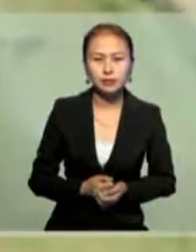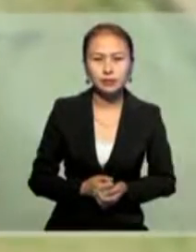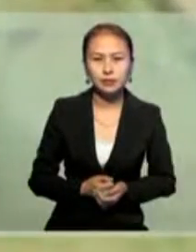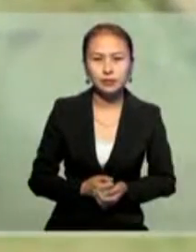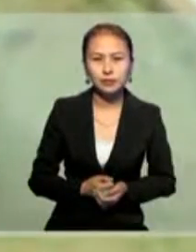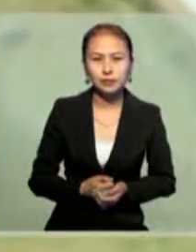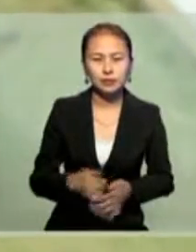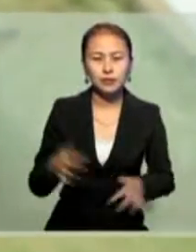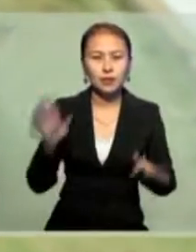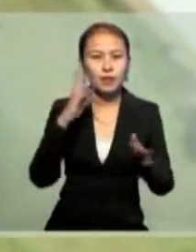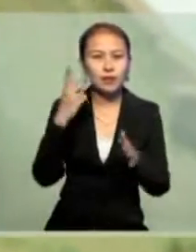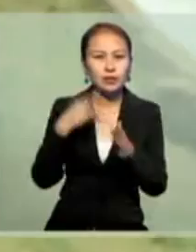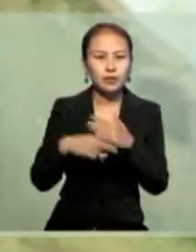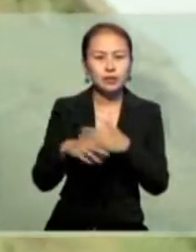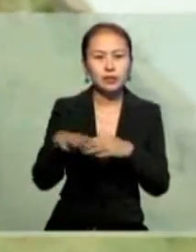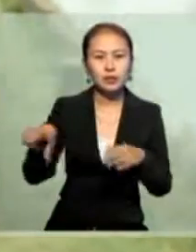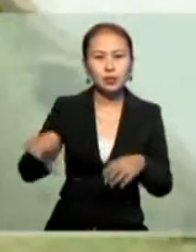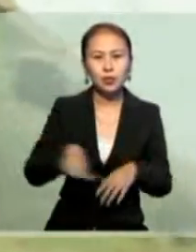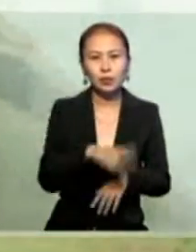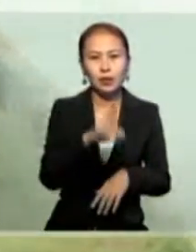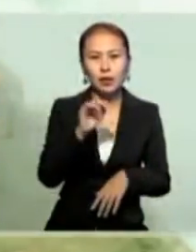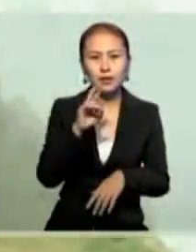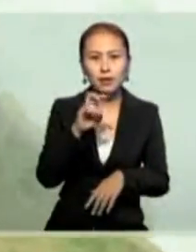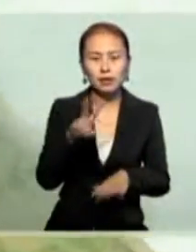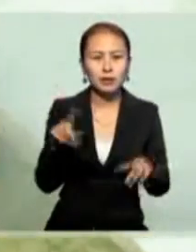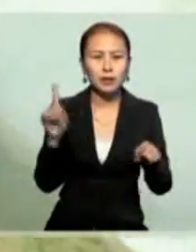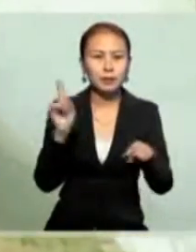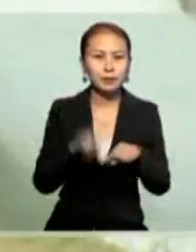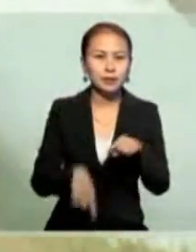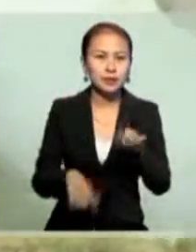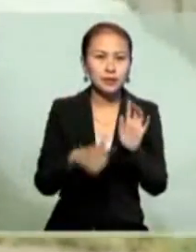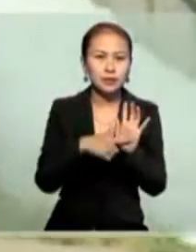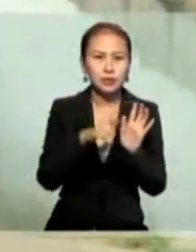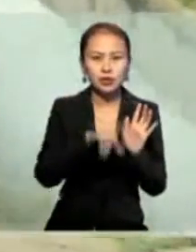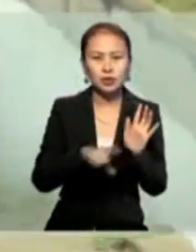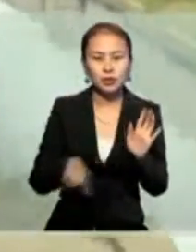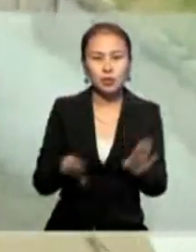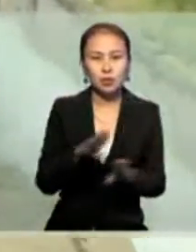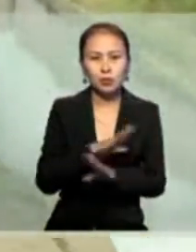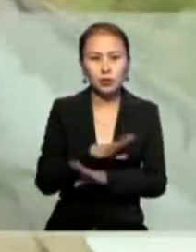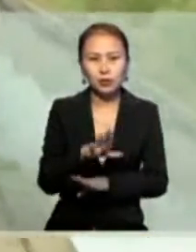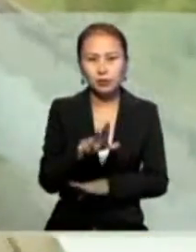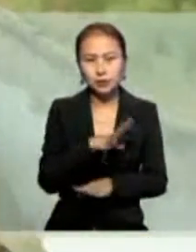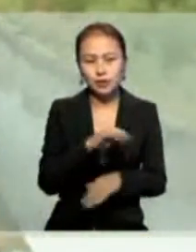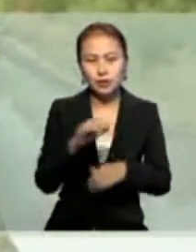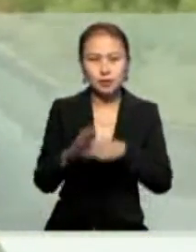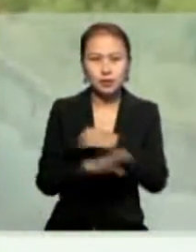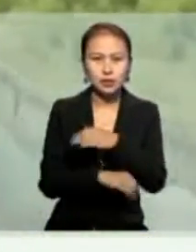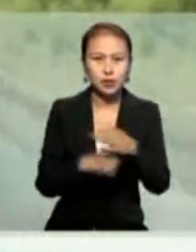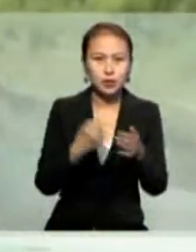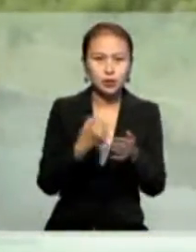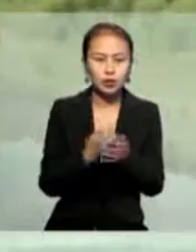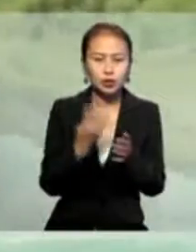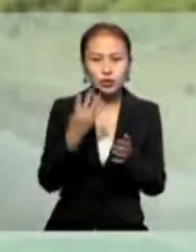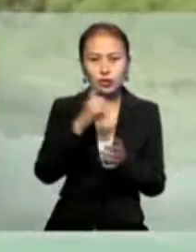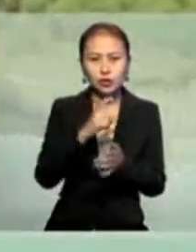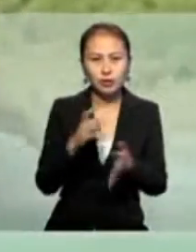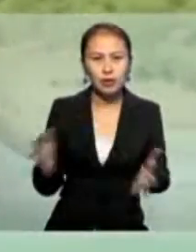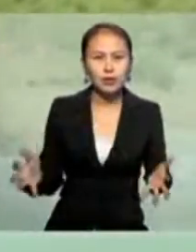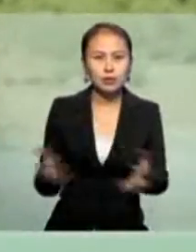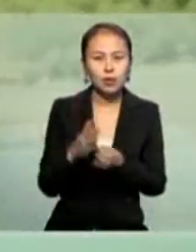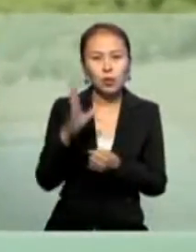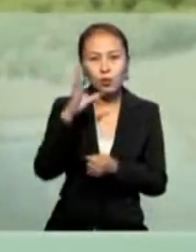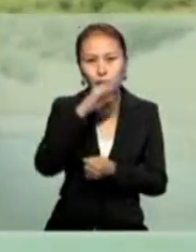Таудан құлай ағып жатқан арыны қатты Газалкент каналы апсетте осылайша 7 адамның өмірін жалмады. Соңғы демі қалғанша 4 адамды құтқарып